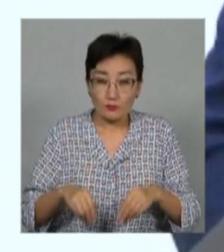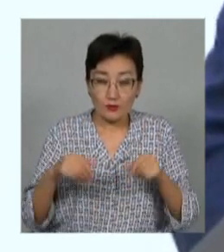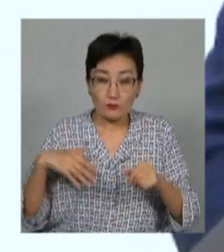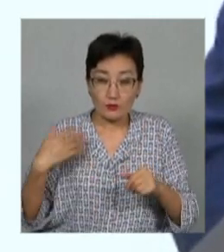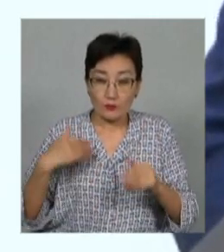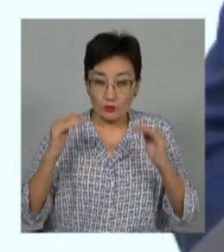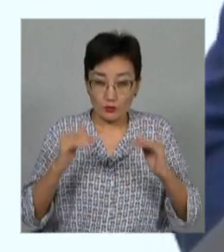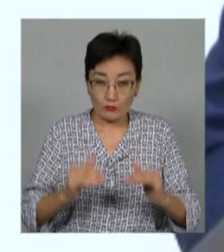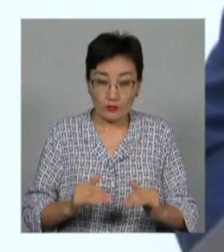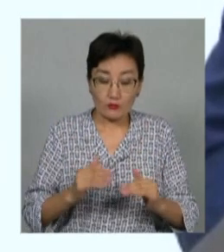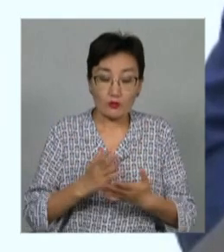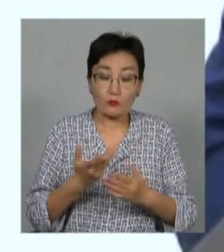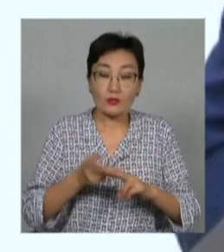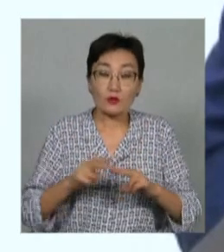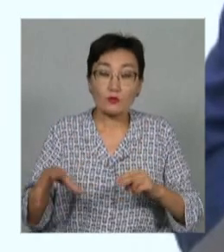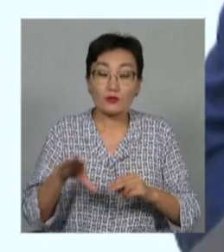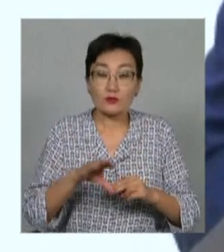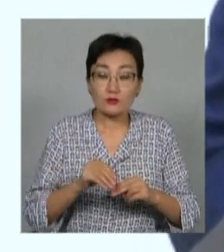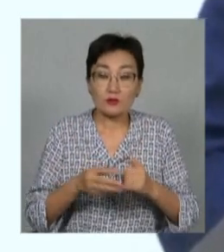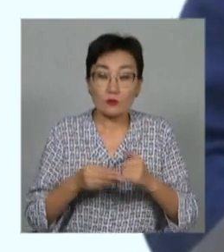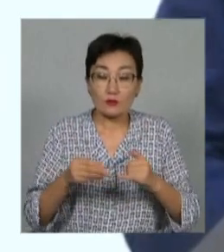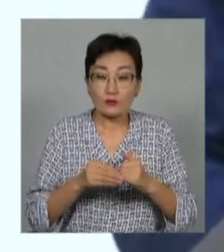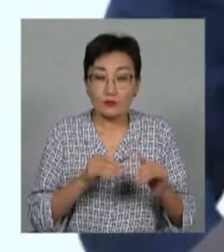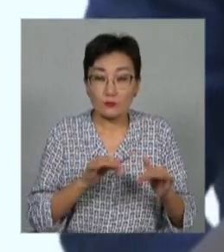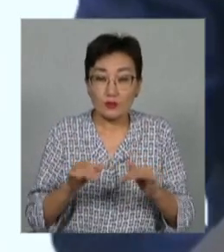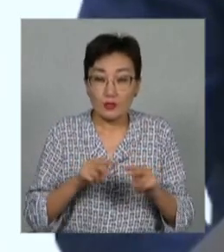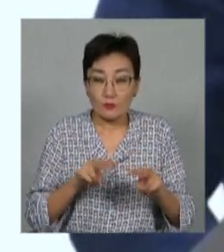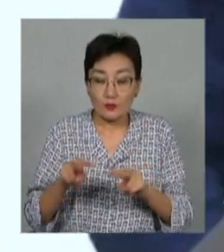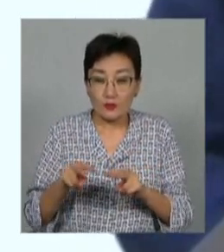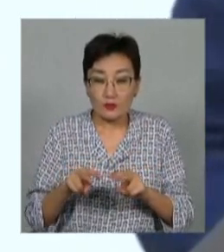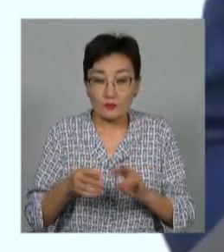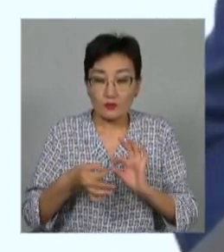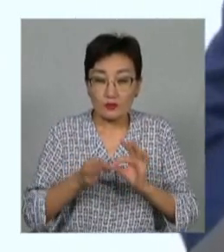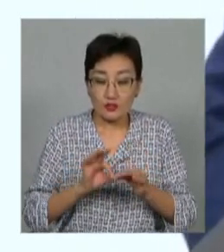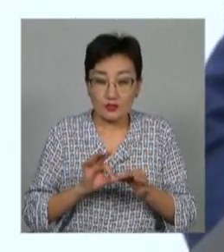төмендеуде. Осының бәрі жер процестерін бақылаудың жетік